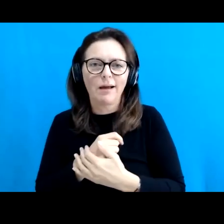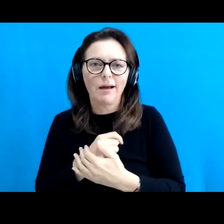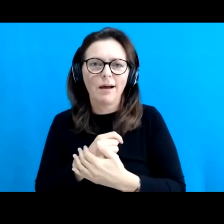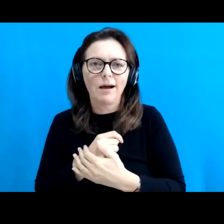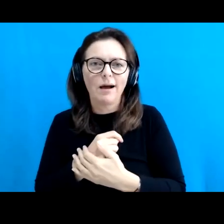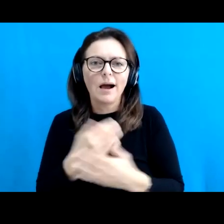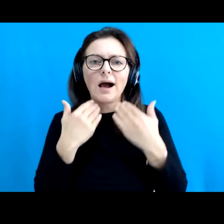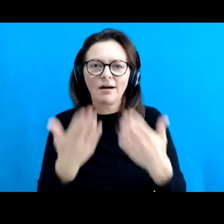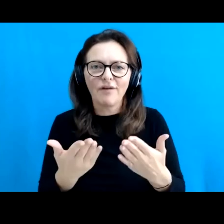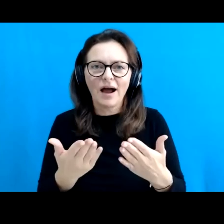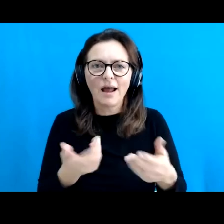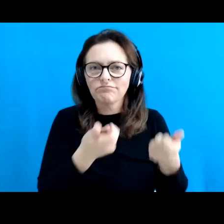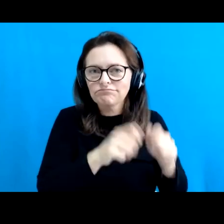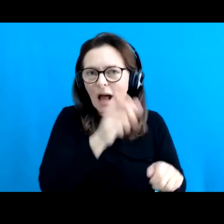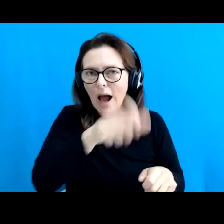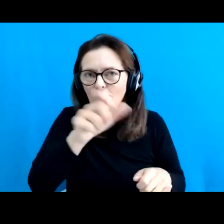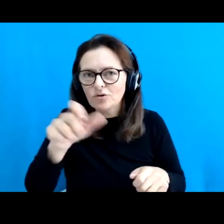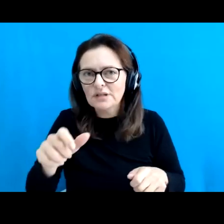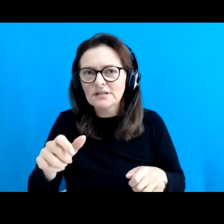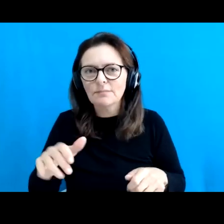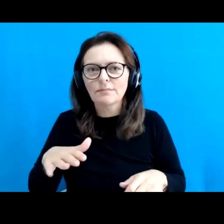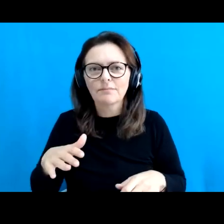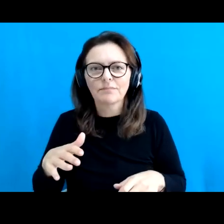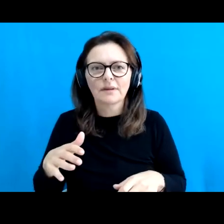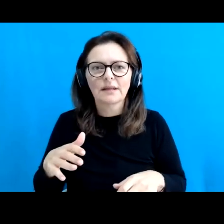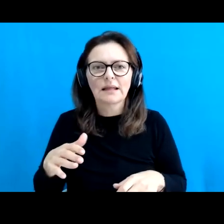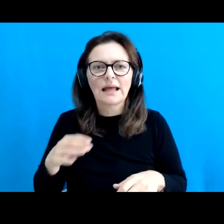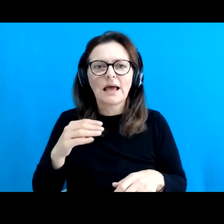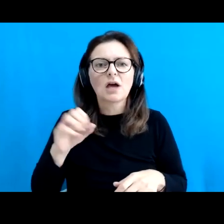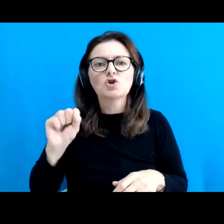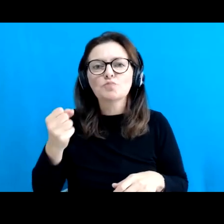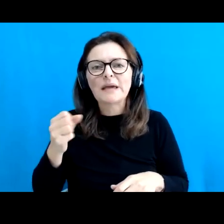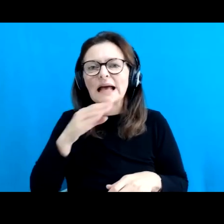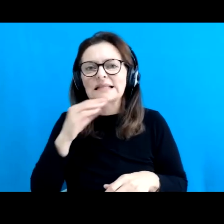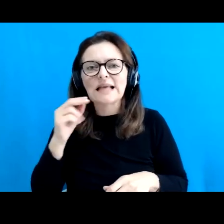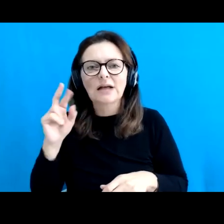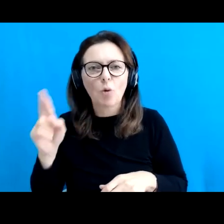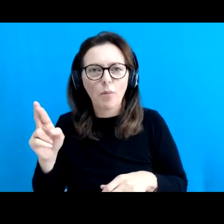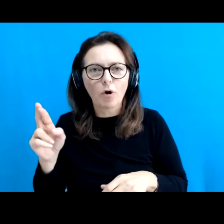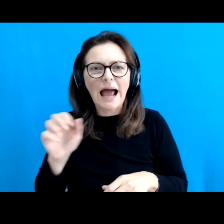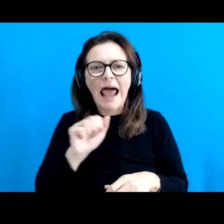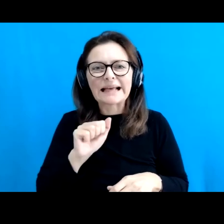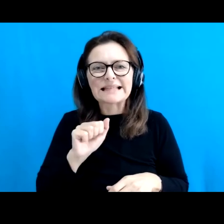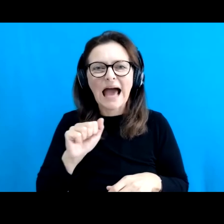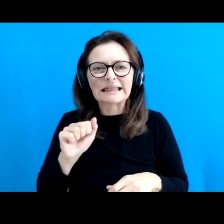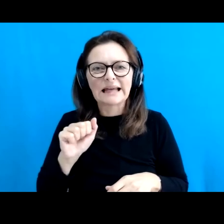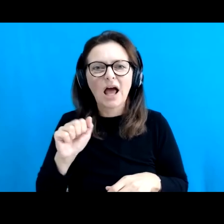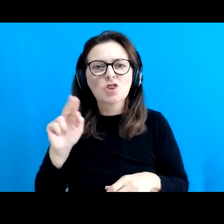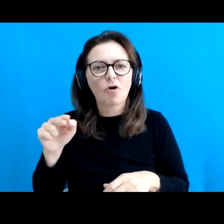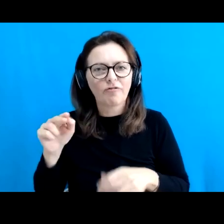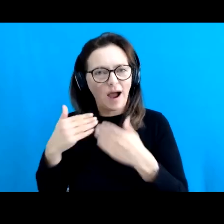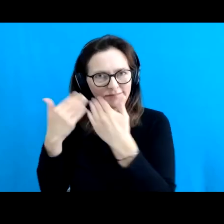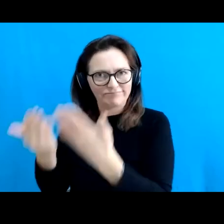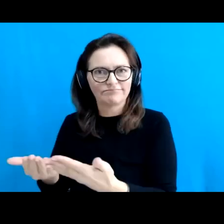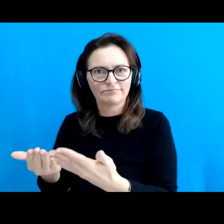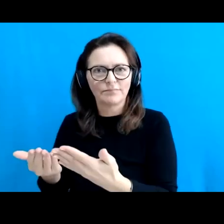obema zanimivima gostoma, Špeli Sanabor in Aleksandru Novaku. Ob tej priliki se moram še posebej